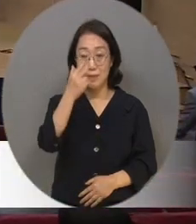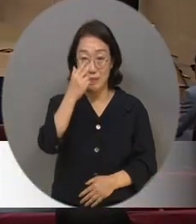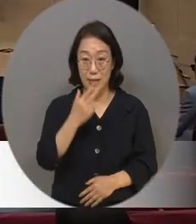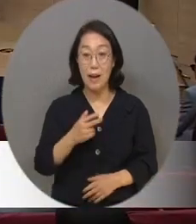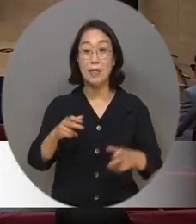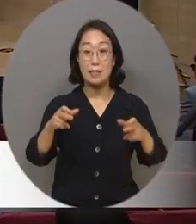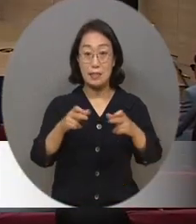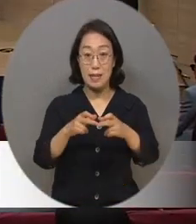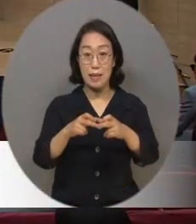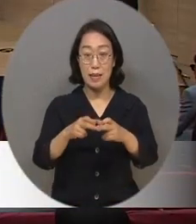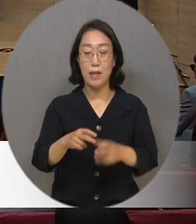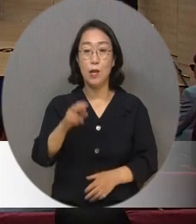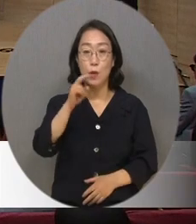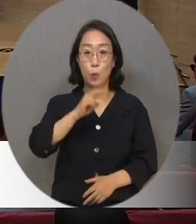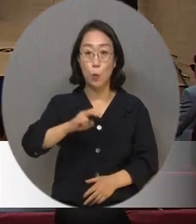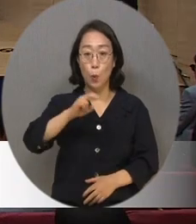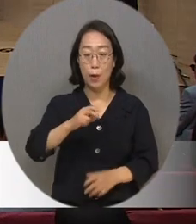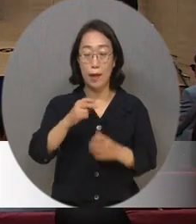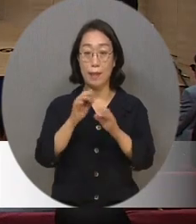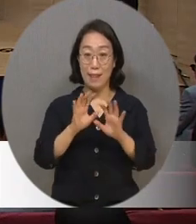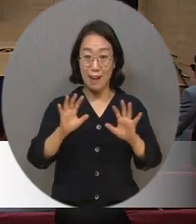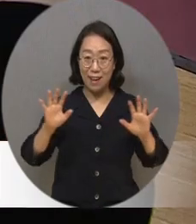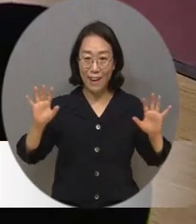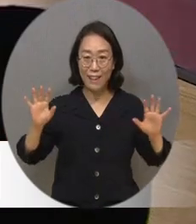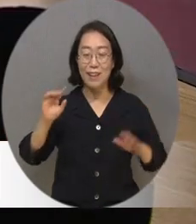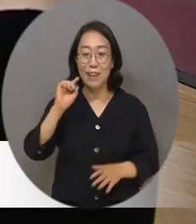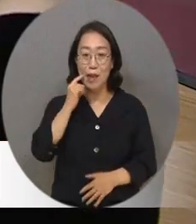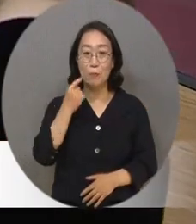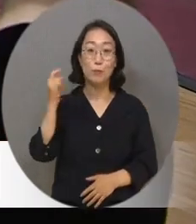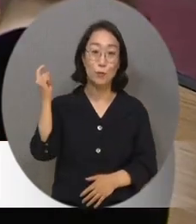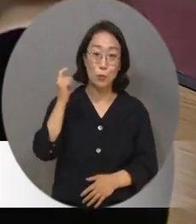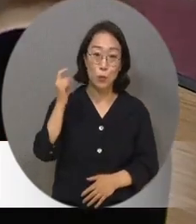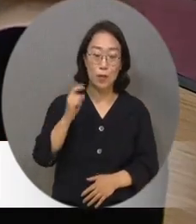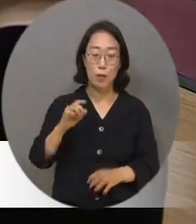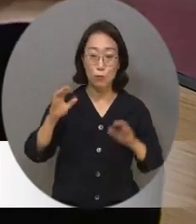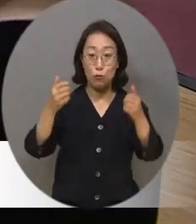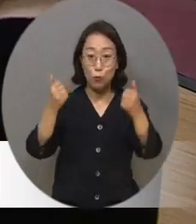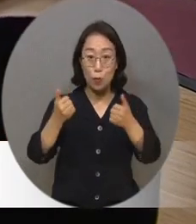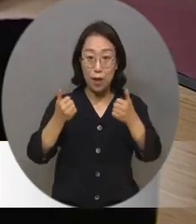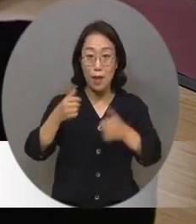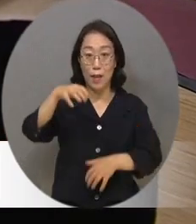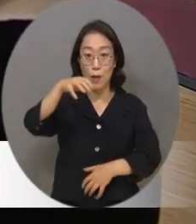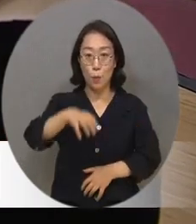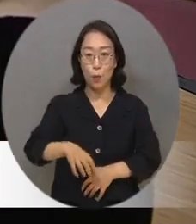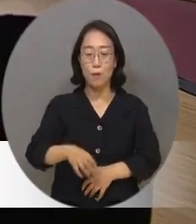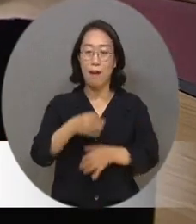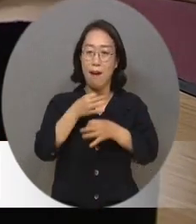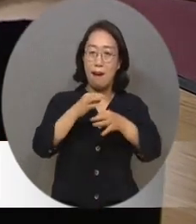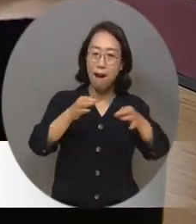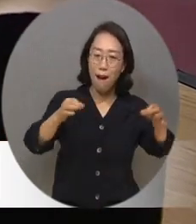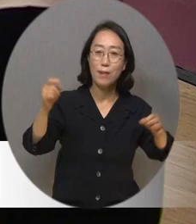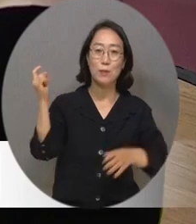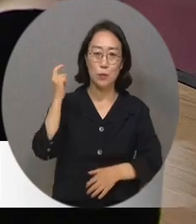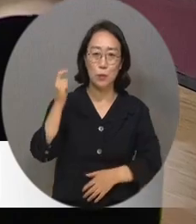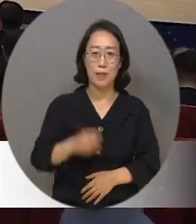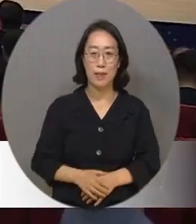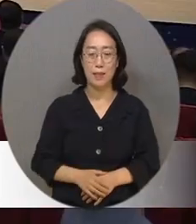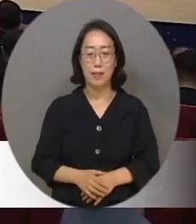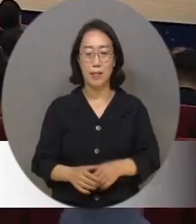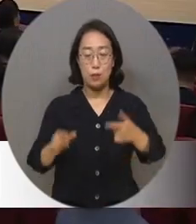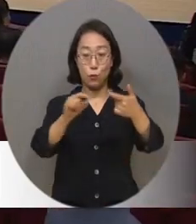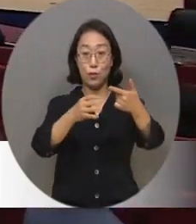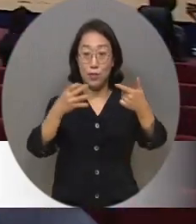시각장애인들로 구성된 물빛소리합 창단의 아름다운 화음이 국회의원회관 대회의실에 울려 퍼집니다. 지난